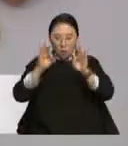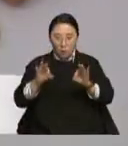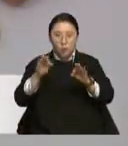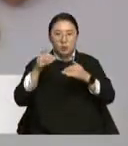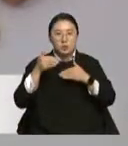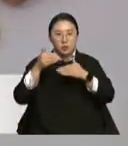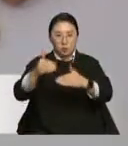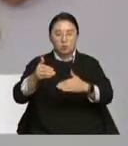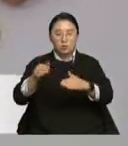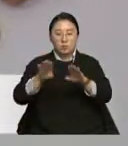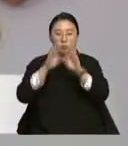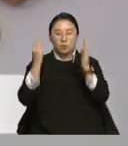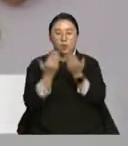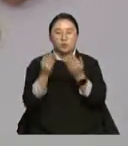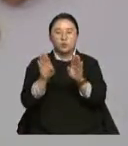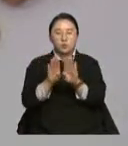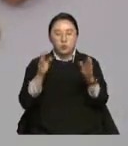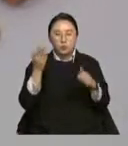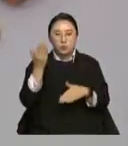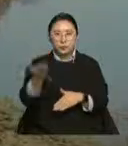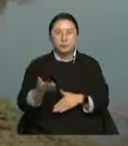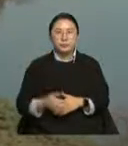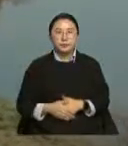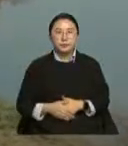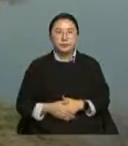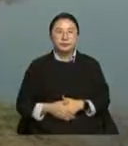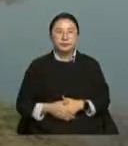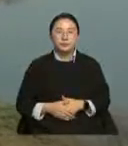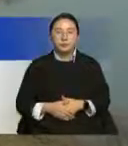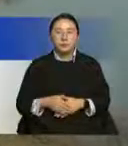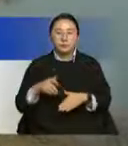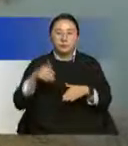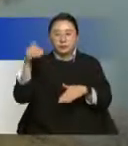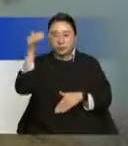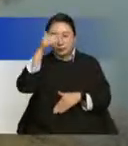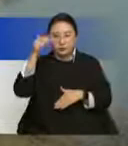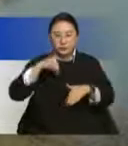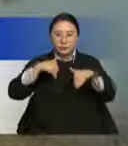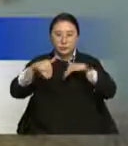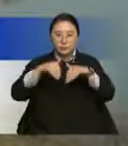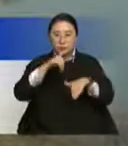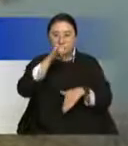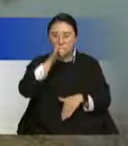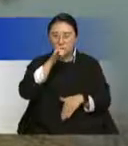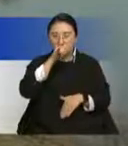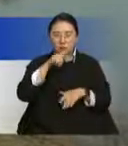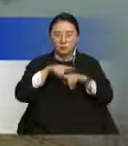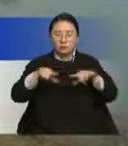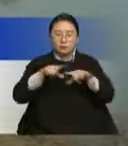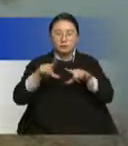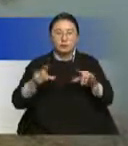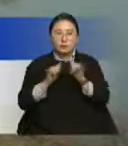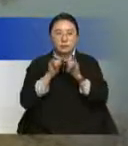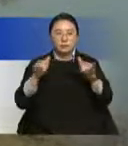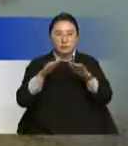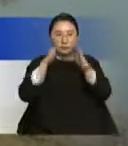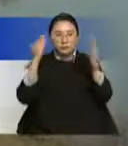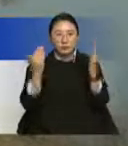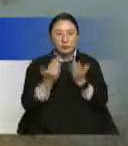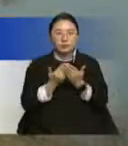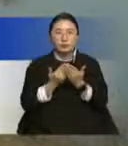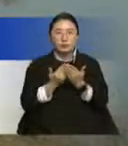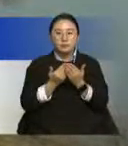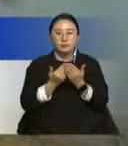그 과정을 모두 공개할 방침입니다. 탐방로도 생기게 될 테고요. 일반인들이 이제 전체적으로 이제